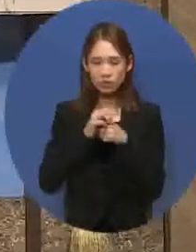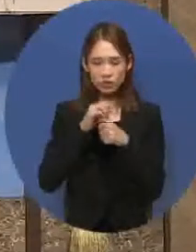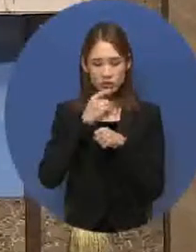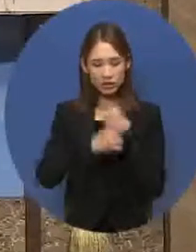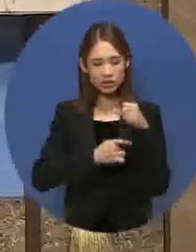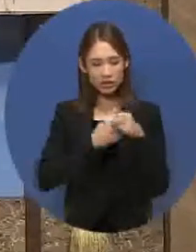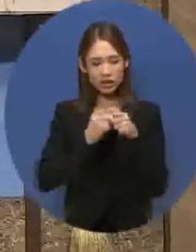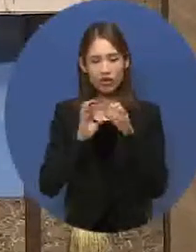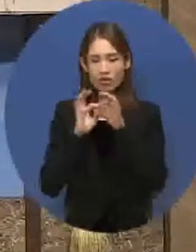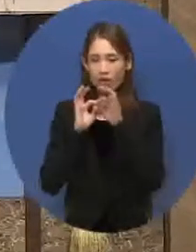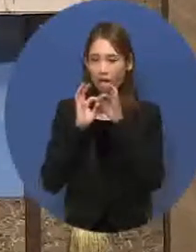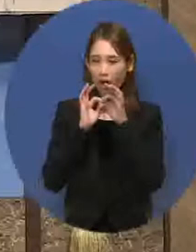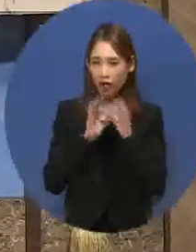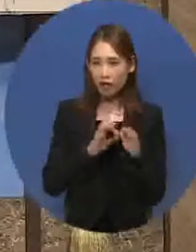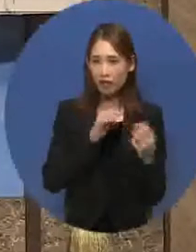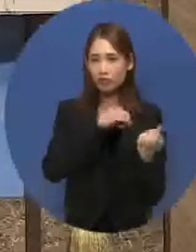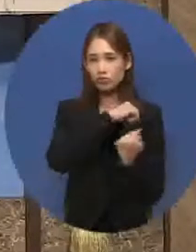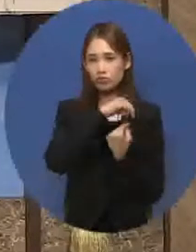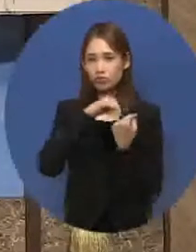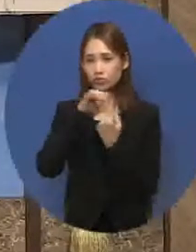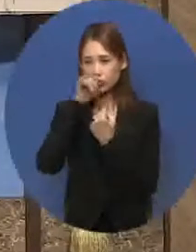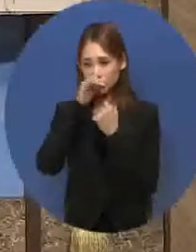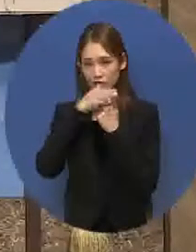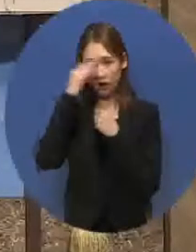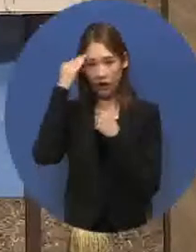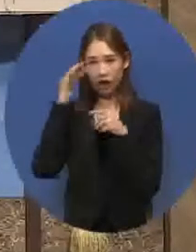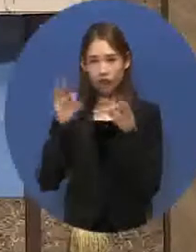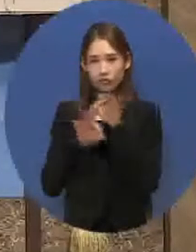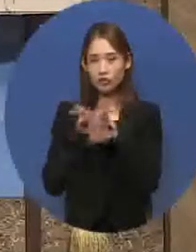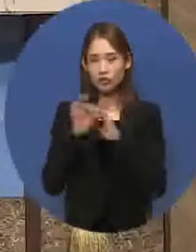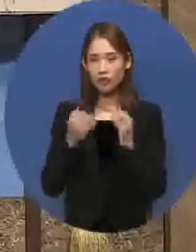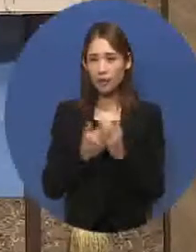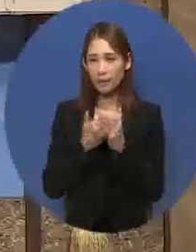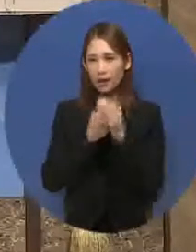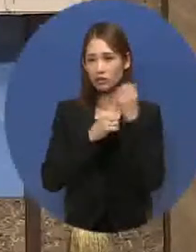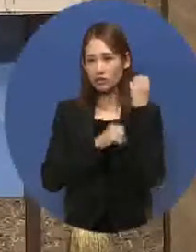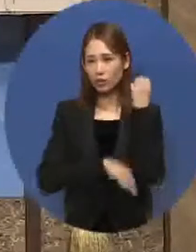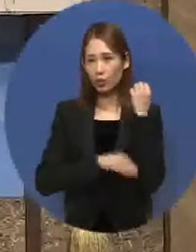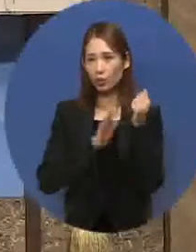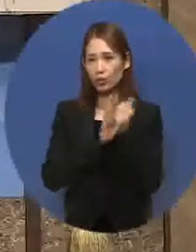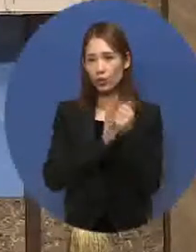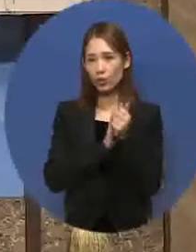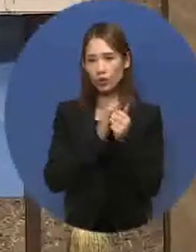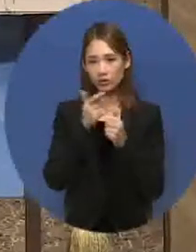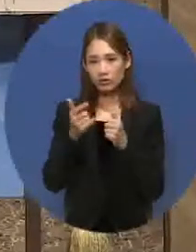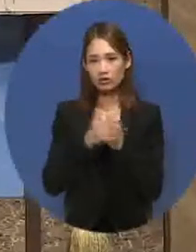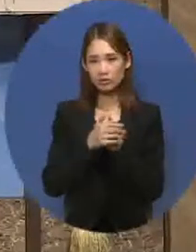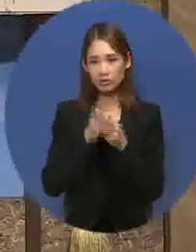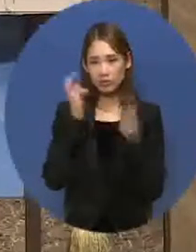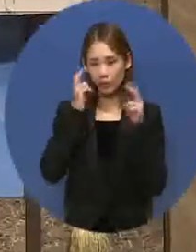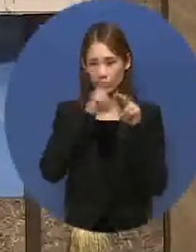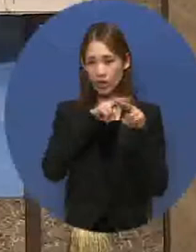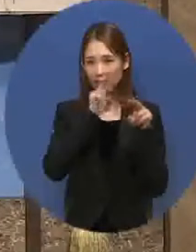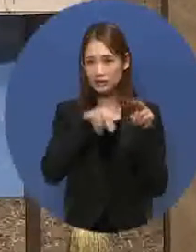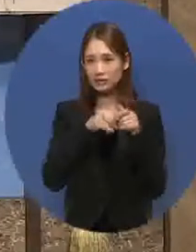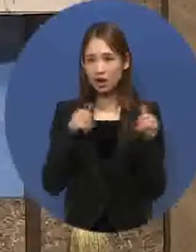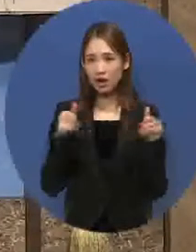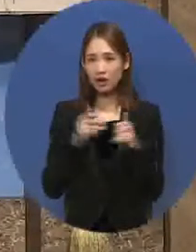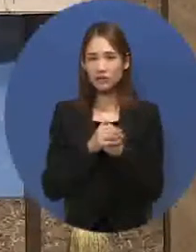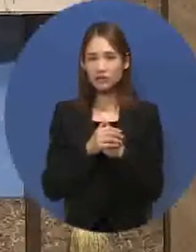계속 돌아가기 때문에 한국 경제 발전에도 큰 기여가 되고 예. 또 퇴직한 사람들이